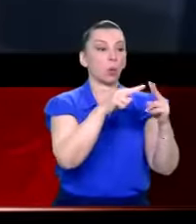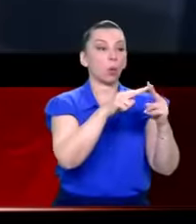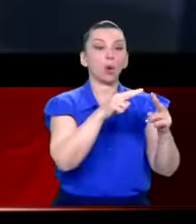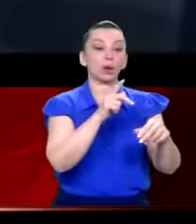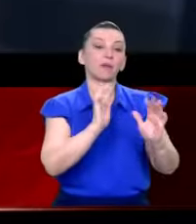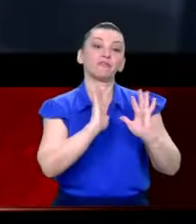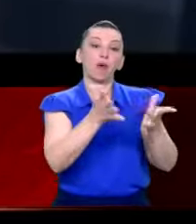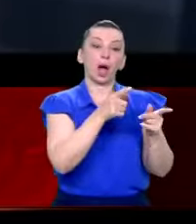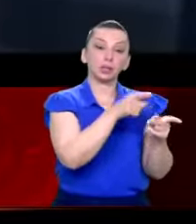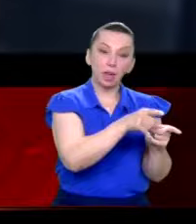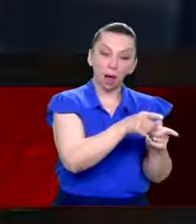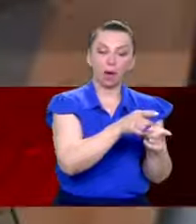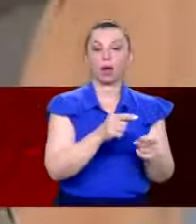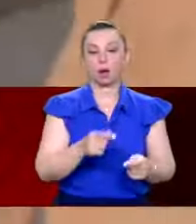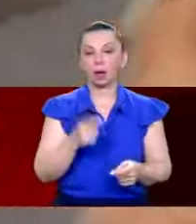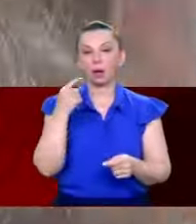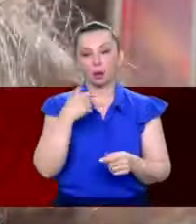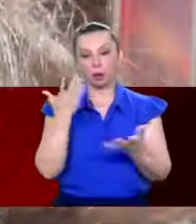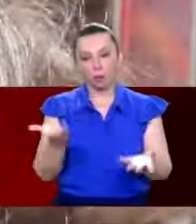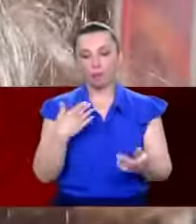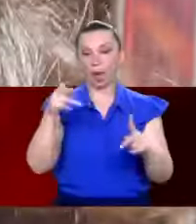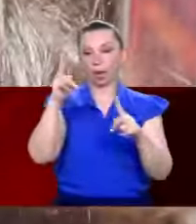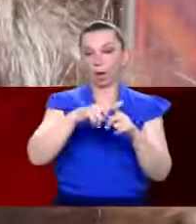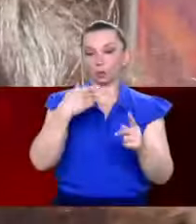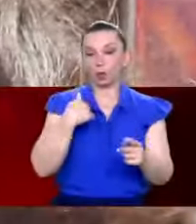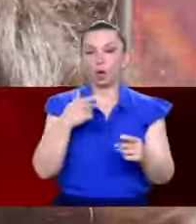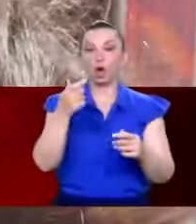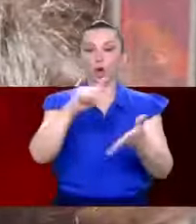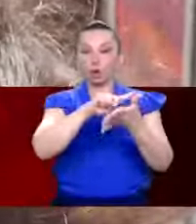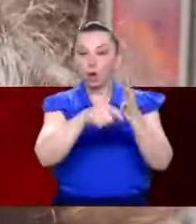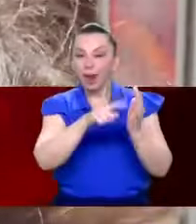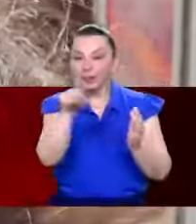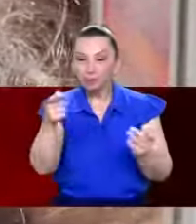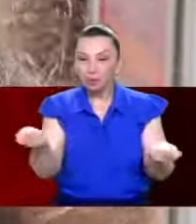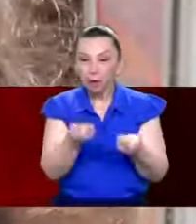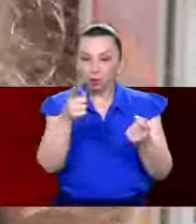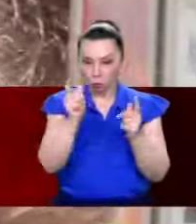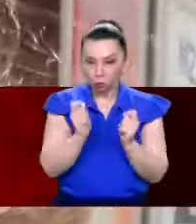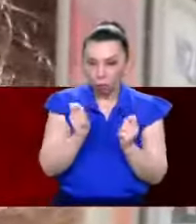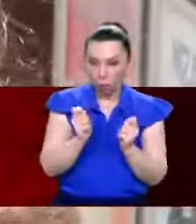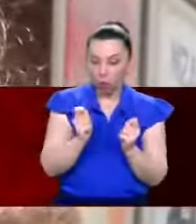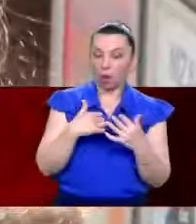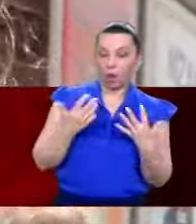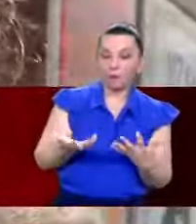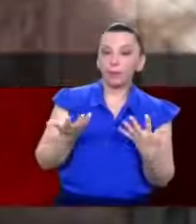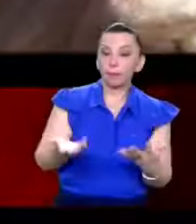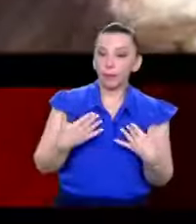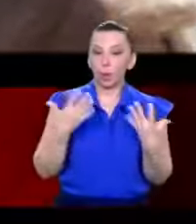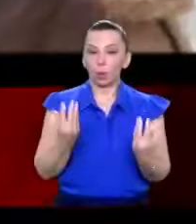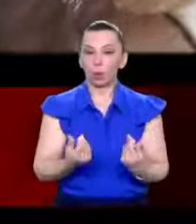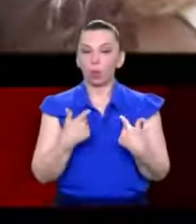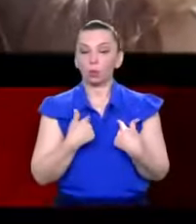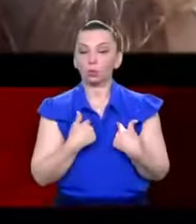bir eş kadar etkilediği ortaya çıktı katılıyorum bir yöneticiyle çalışırken zorlandığınız oldu Oldu Çok fazla oldu